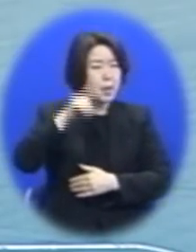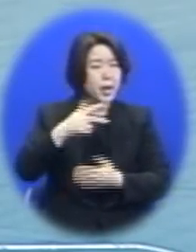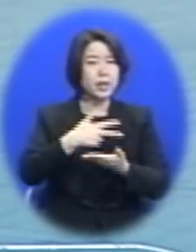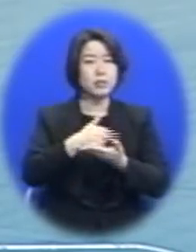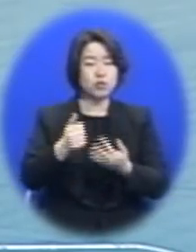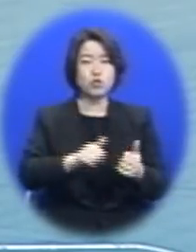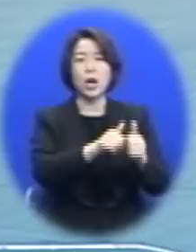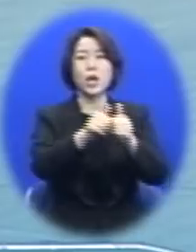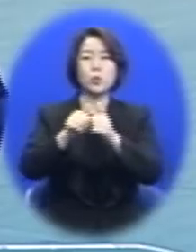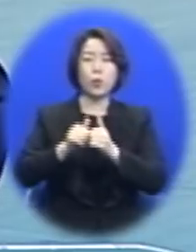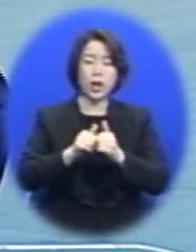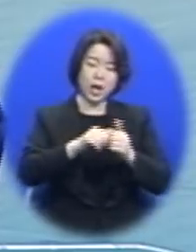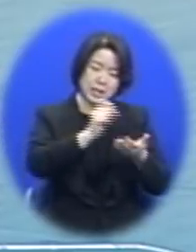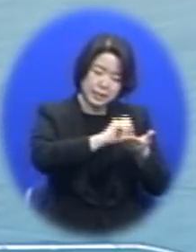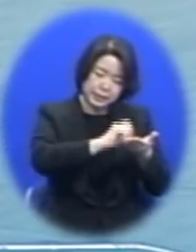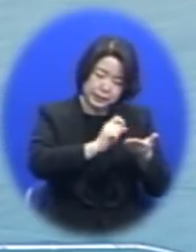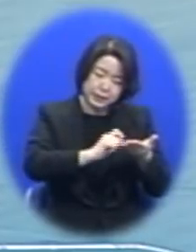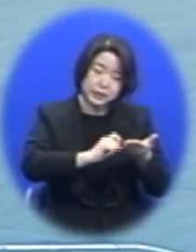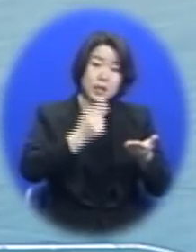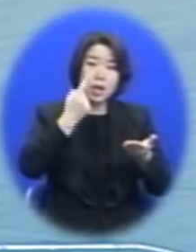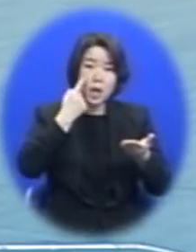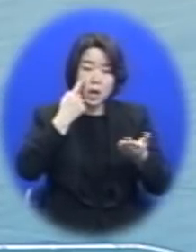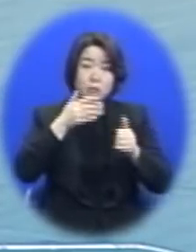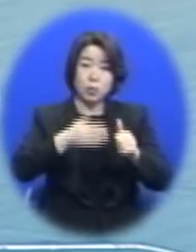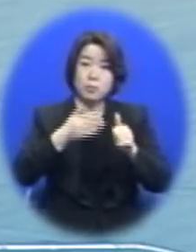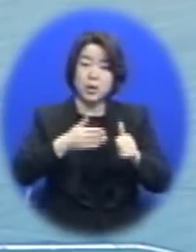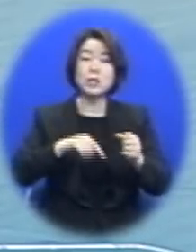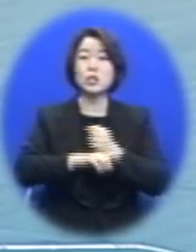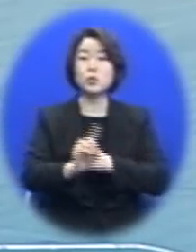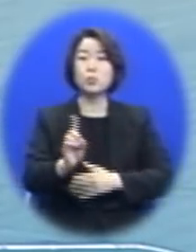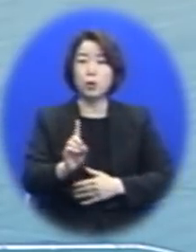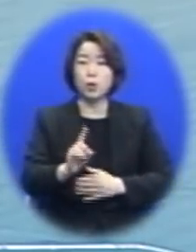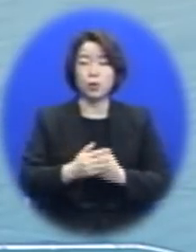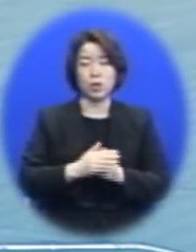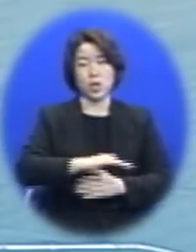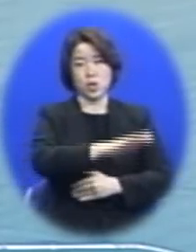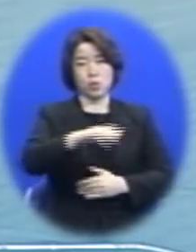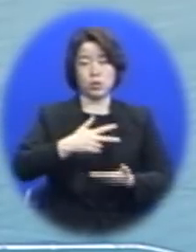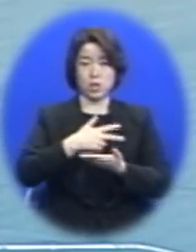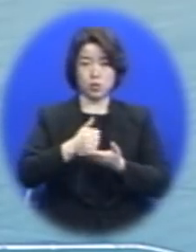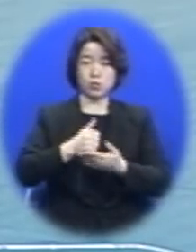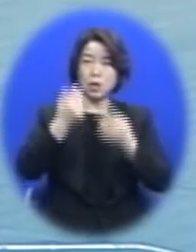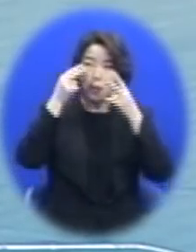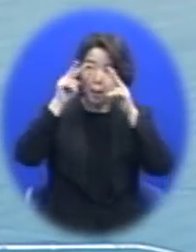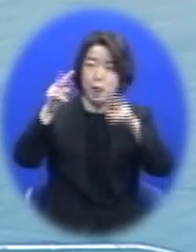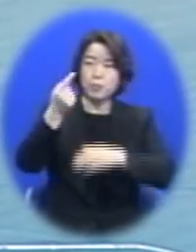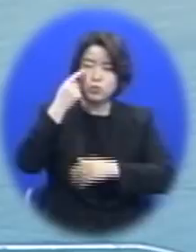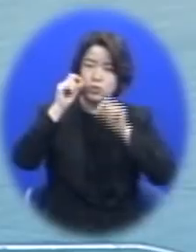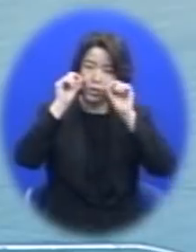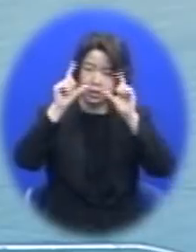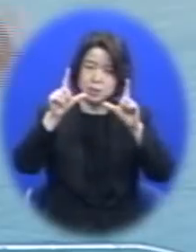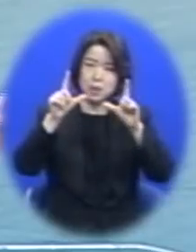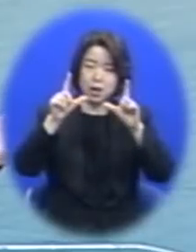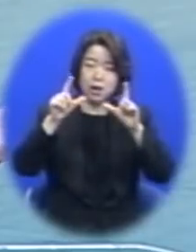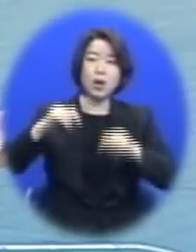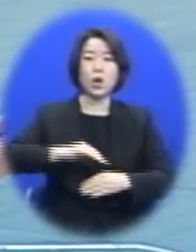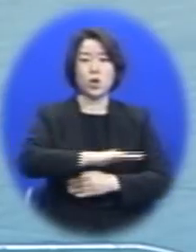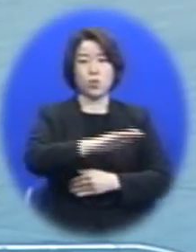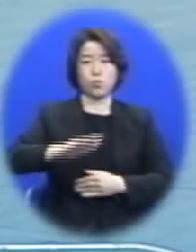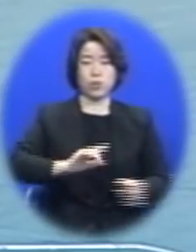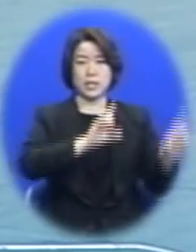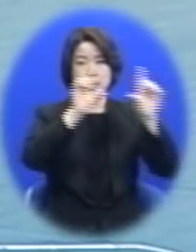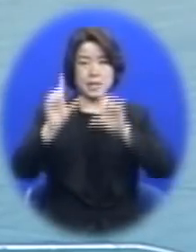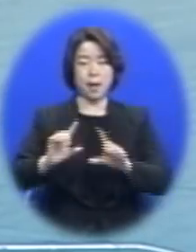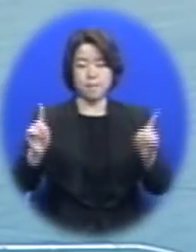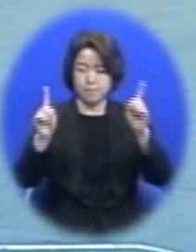동행하는 일기를 써 보자고 하는 이유는 우리가 주님을 바라보는 눈이 띄어야 우리의 삶에 변화가